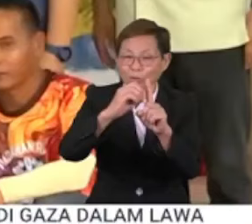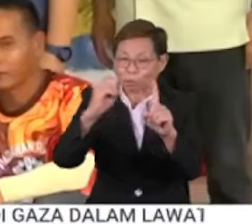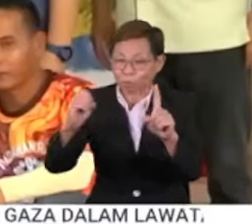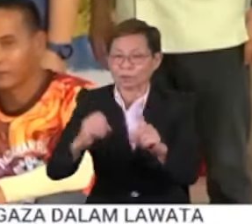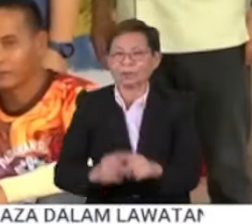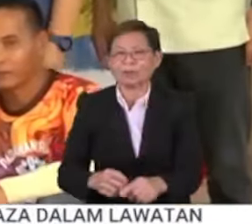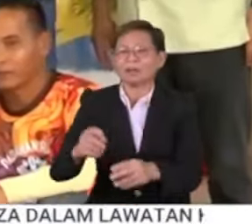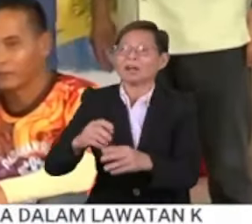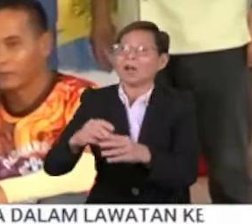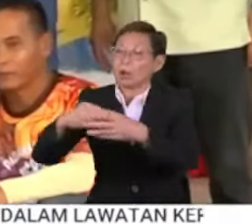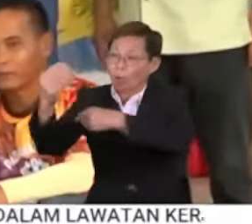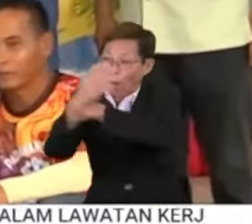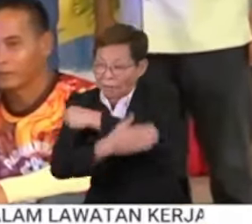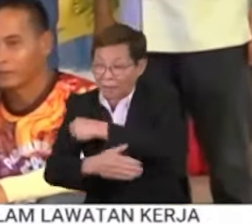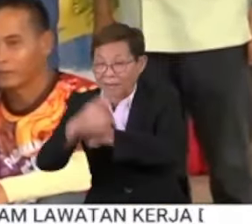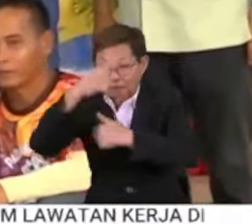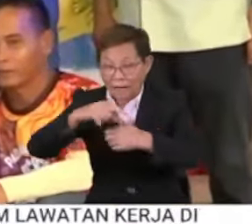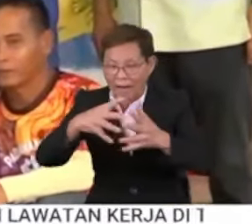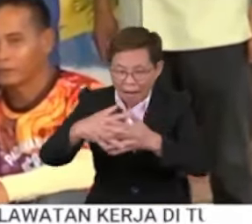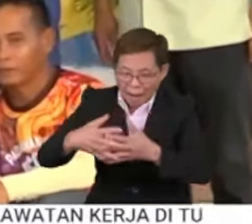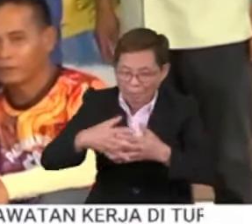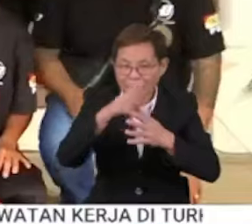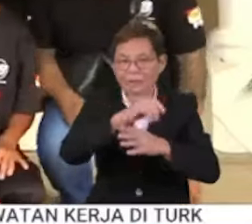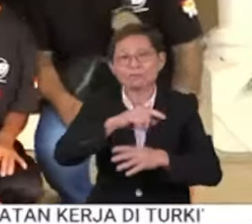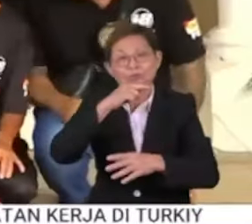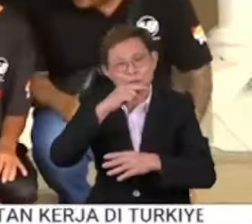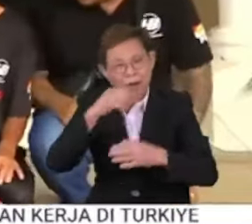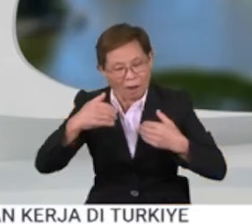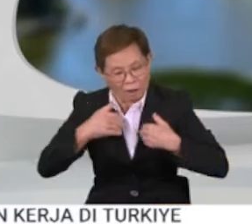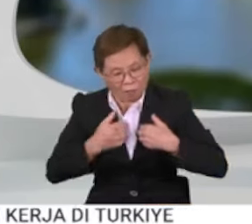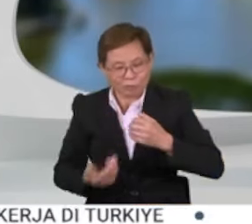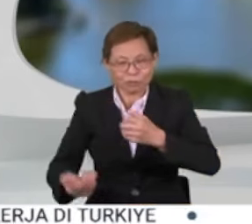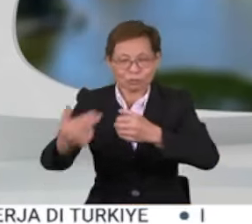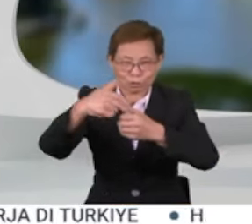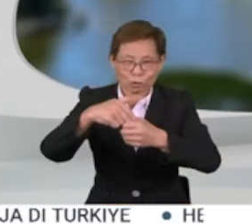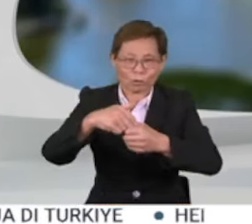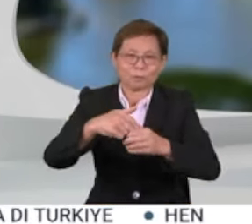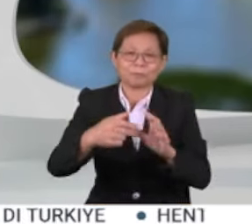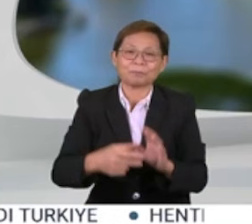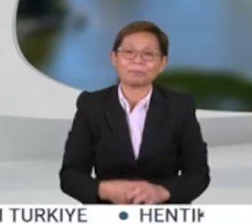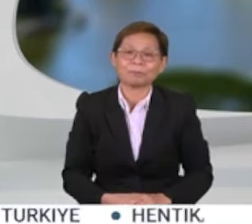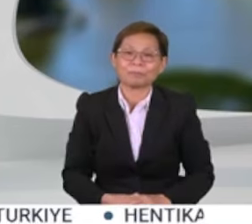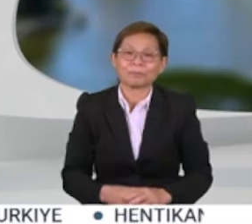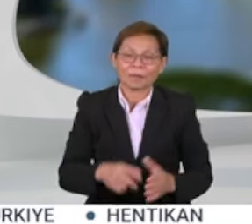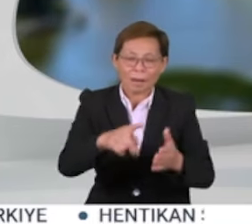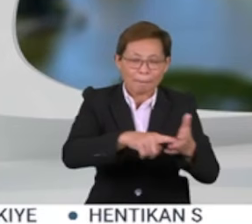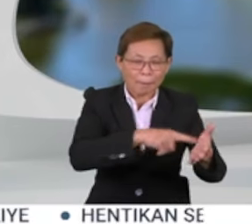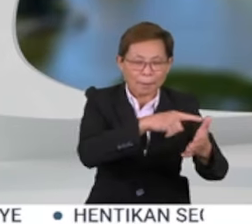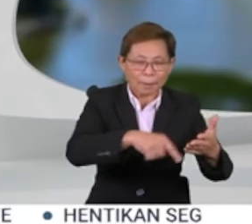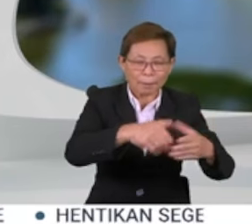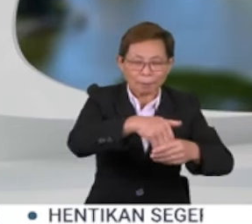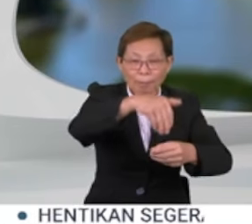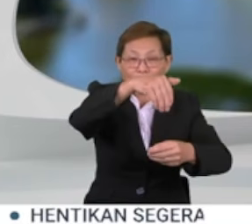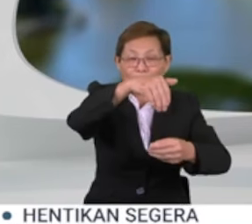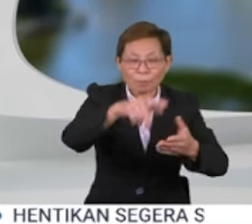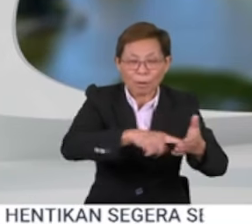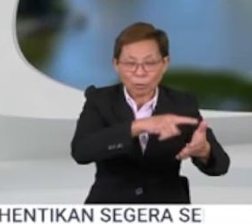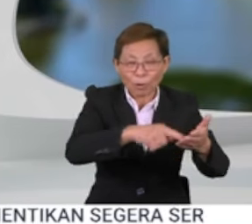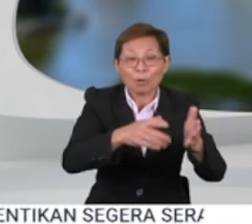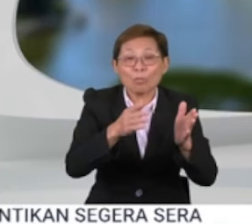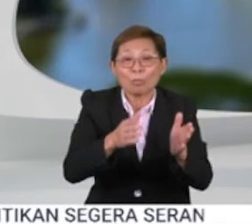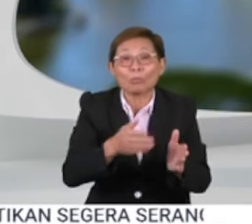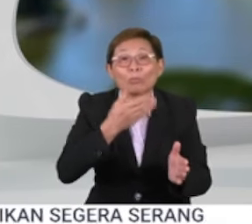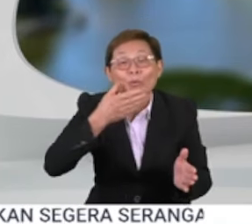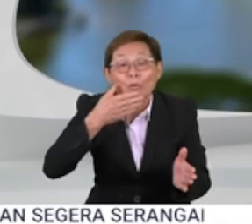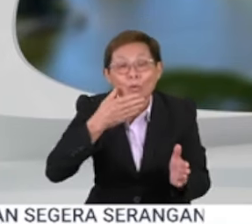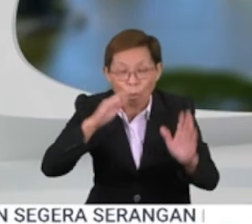negara antaranya Thailand, Amerika Syarikat dan Rusia. Pengundi muda sekali lagi menjadi tumpuan